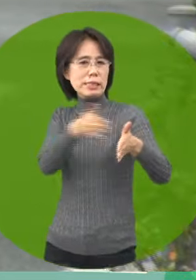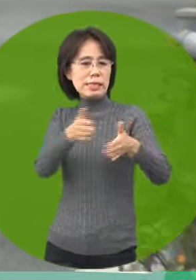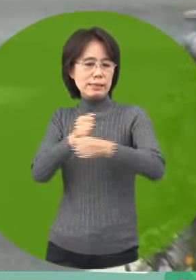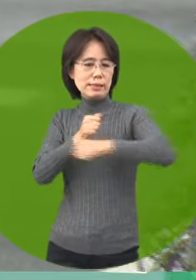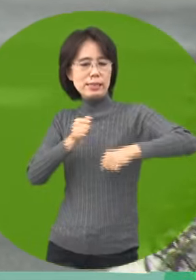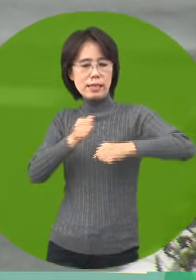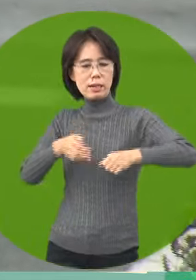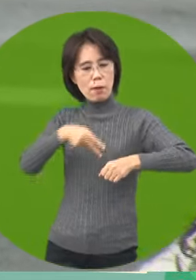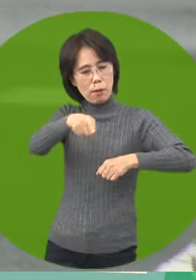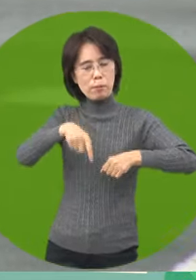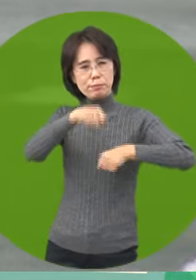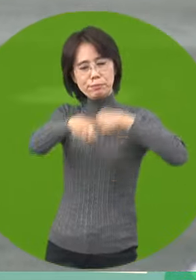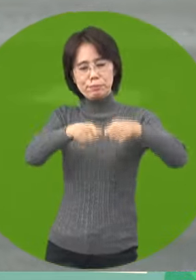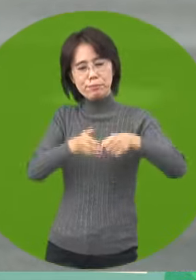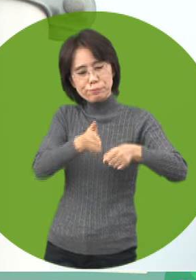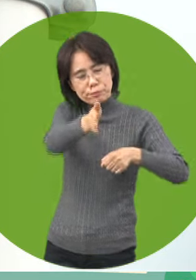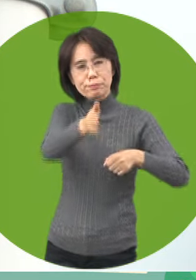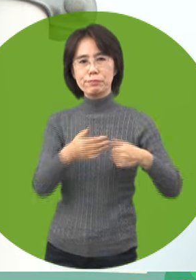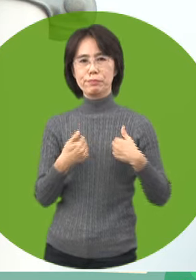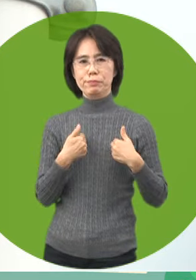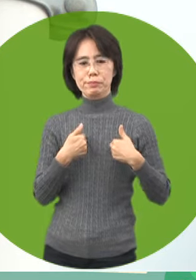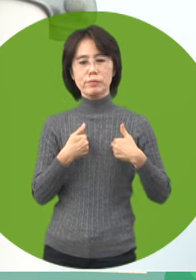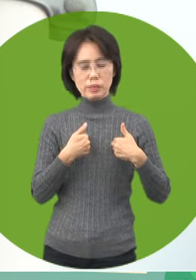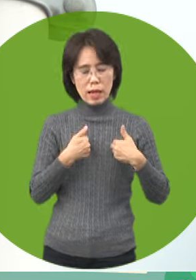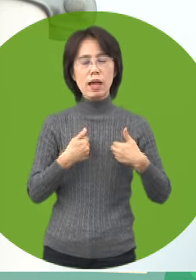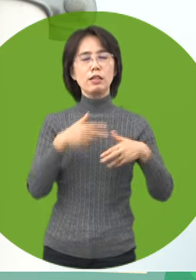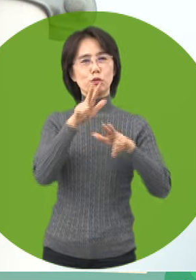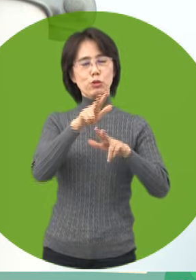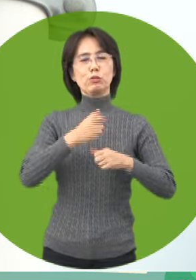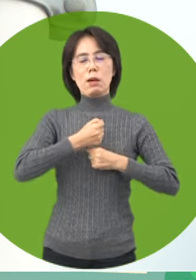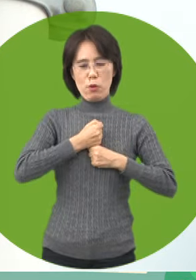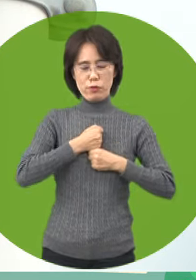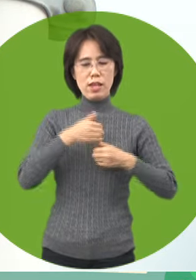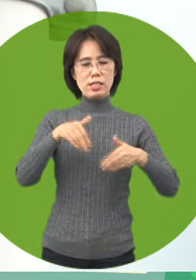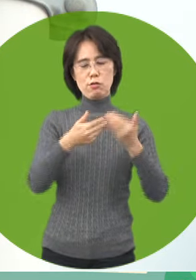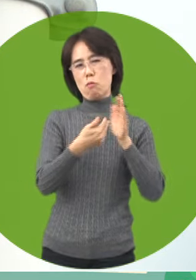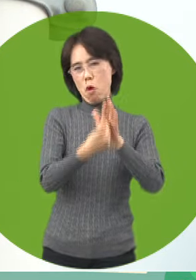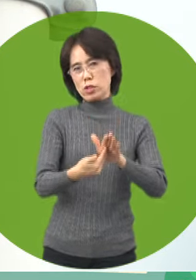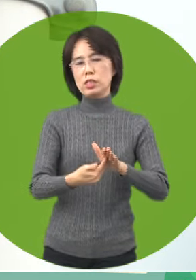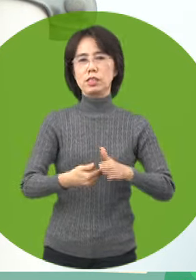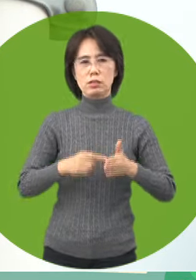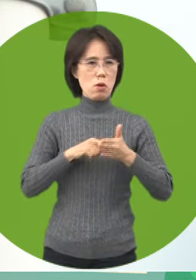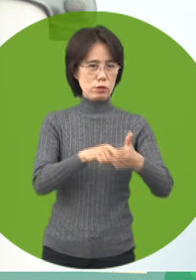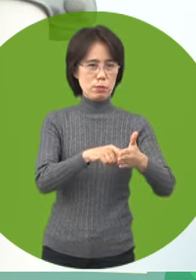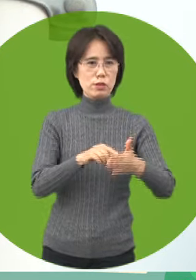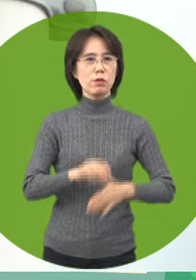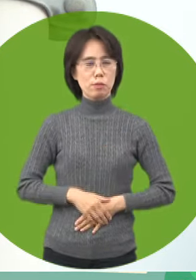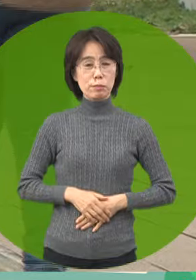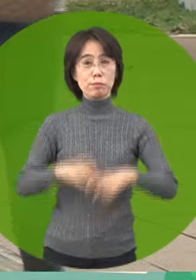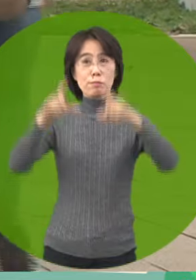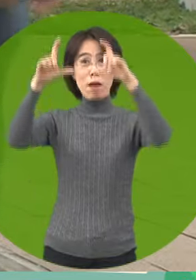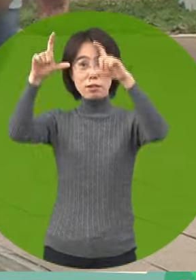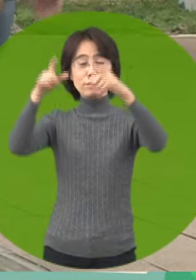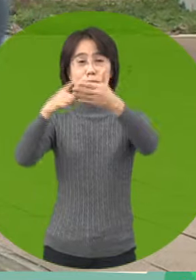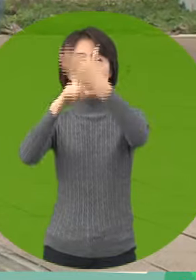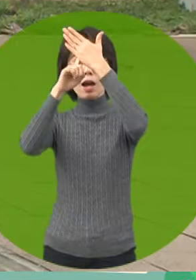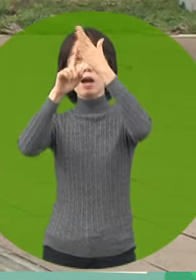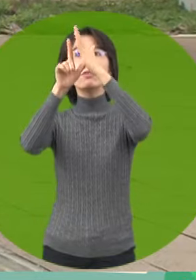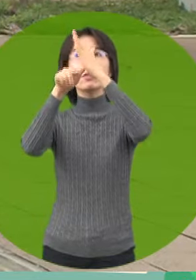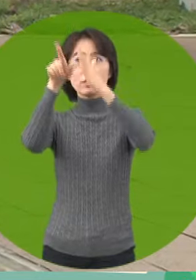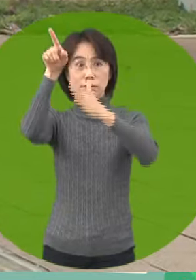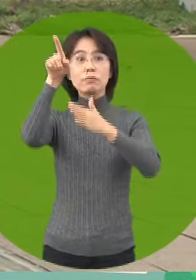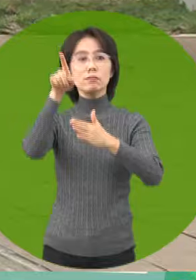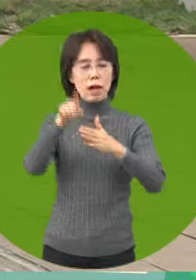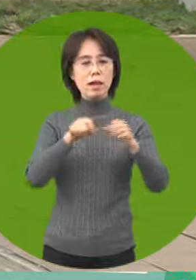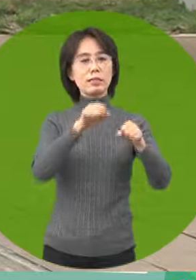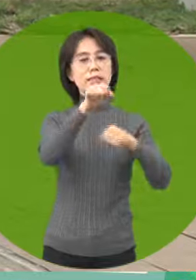故防止に努めましょう。 はい。 またこちらの標識がある歩道は自転車が通行できますが、その際にも歩